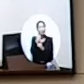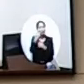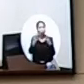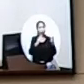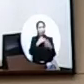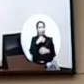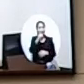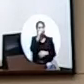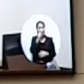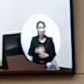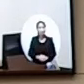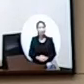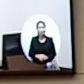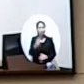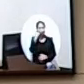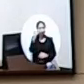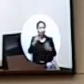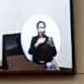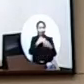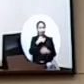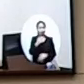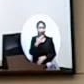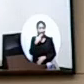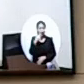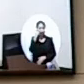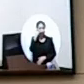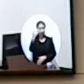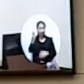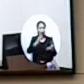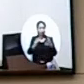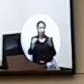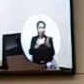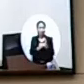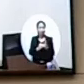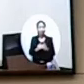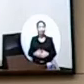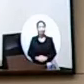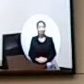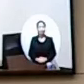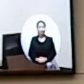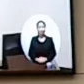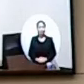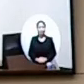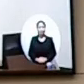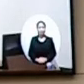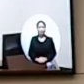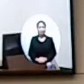계십니까? 질의나 토론하시는 분 양기신 분으로 질의 및 토론을 종결합니다.